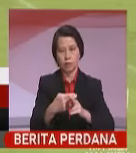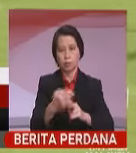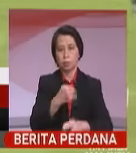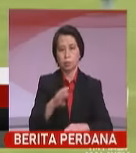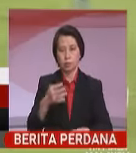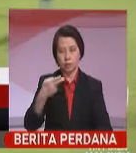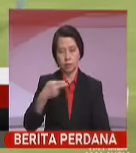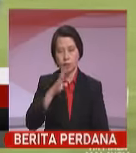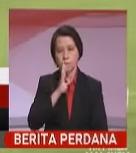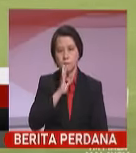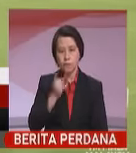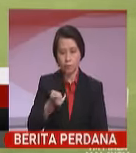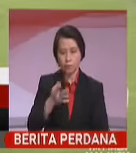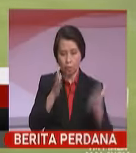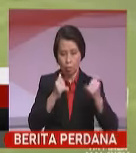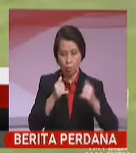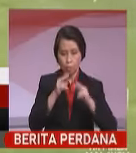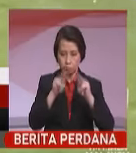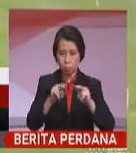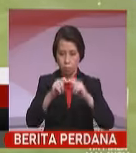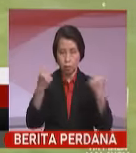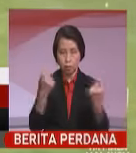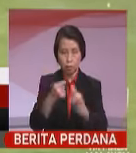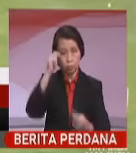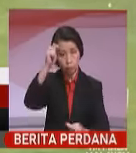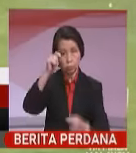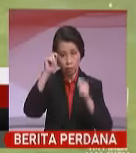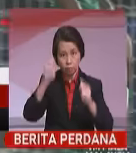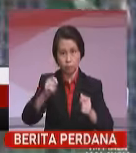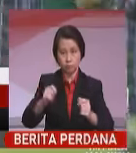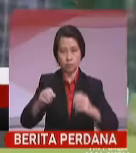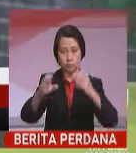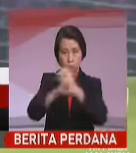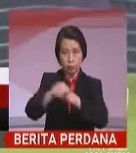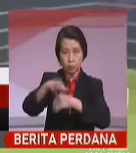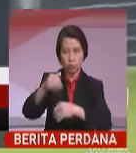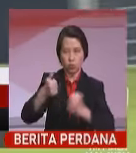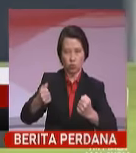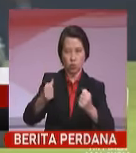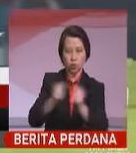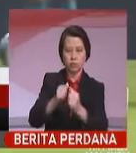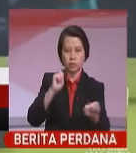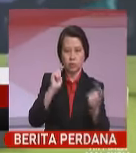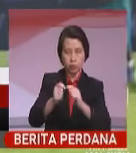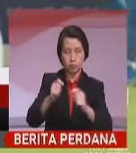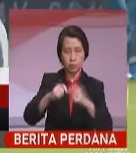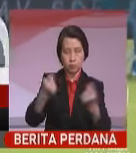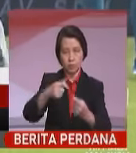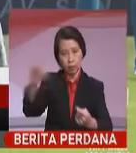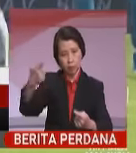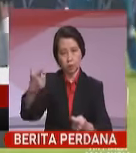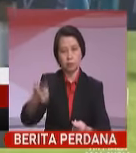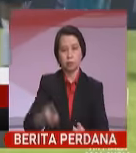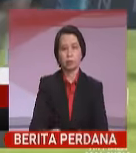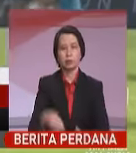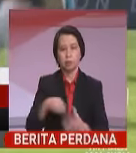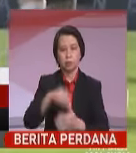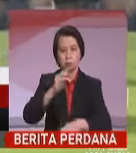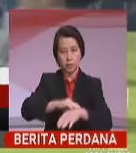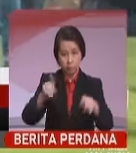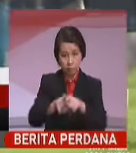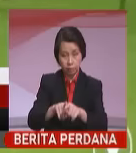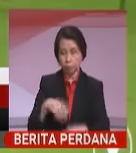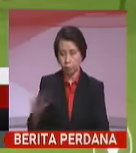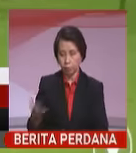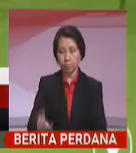Tambah Hishamuddin, harapannya adalah untuk melihat skuad Penyu mampu memberikan cabaran lebih sengit kepada pasukan-pasukan lain musim depan. Dalam masa sama,